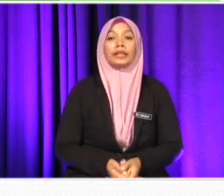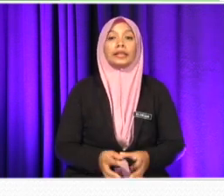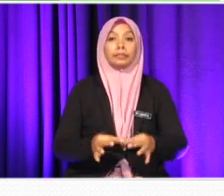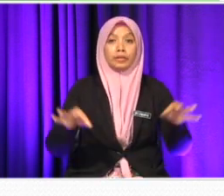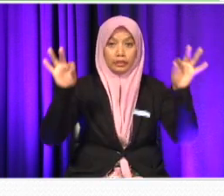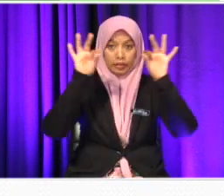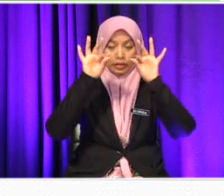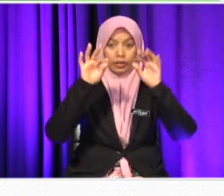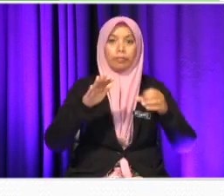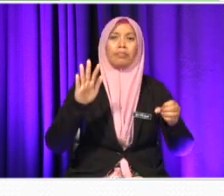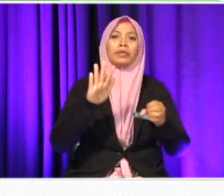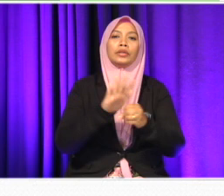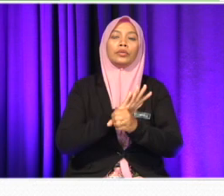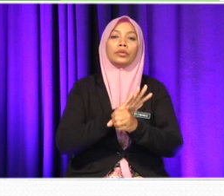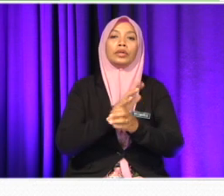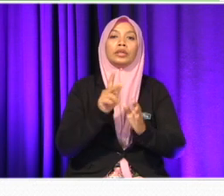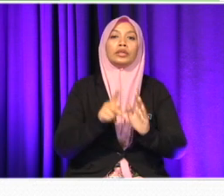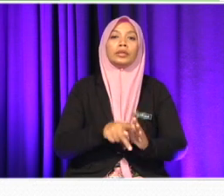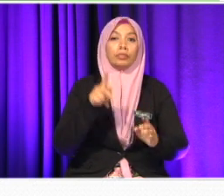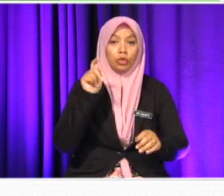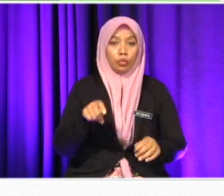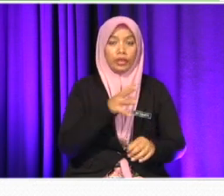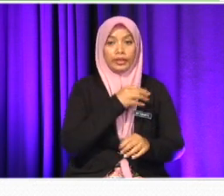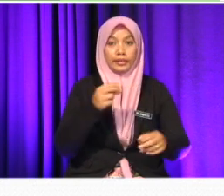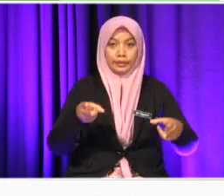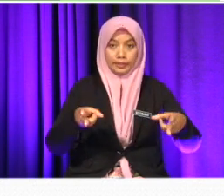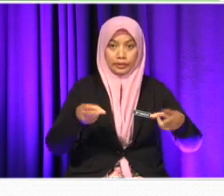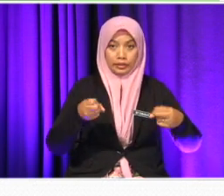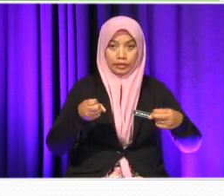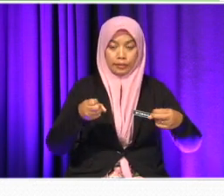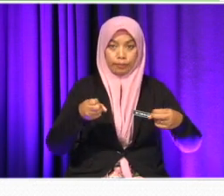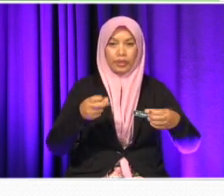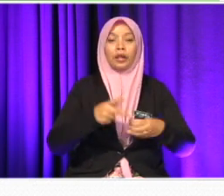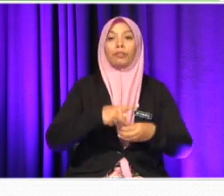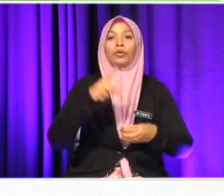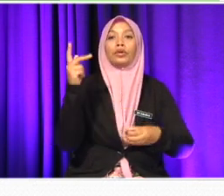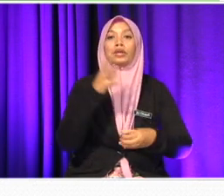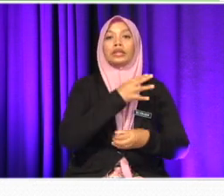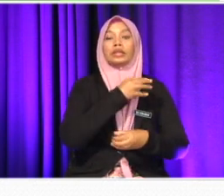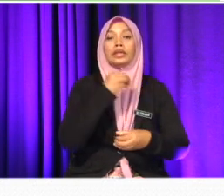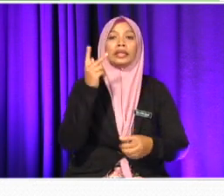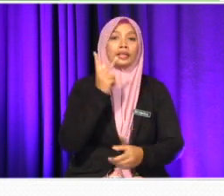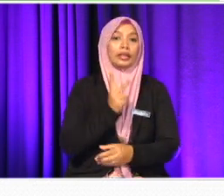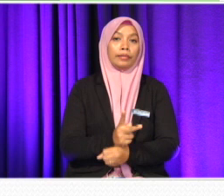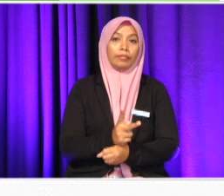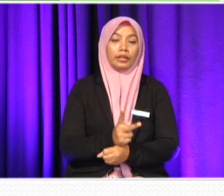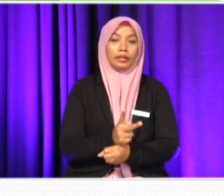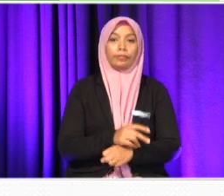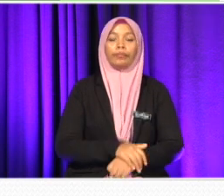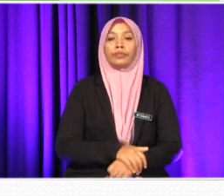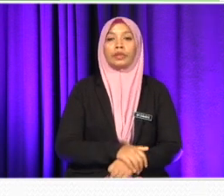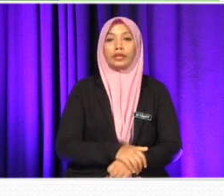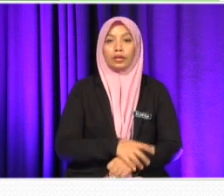memenuhi kepulauan dan kehendak yaitu produk atau primata dikeluarkan untuk memenuhi keperluan dan